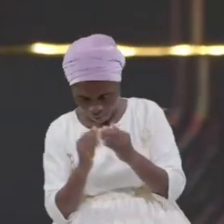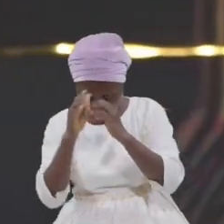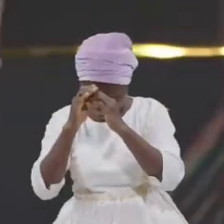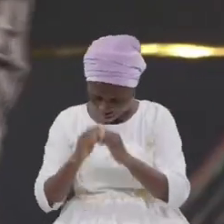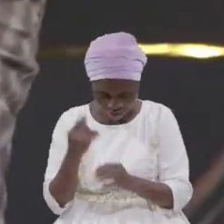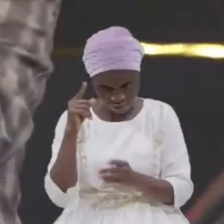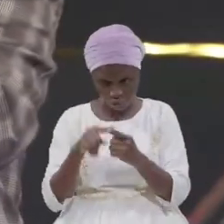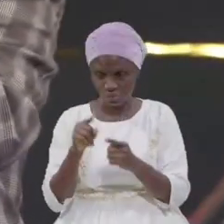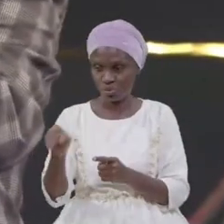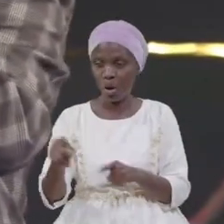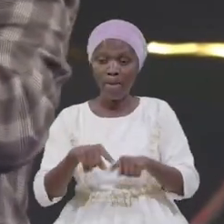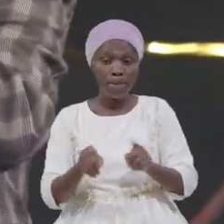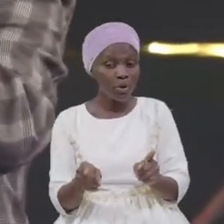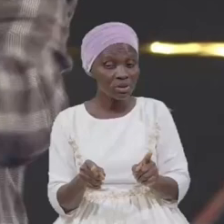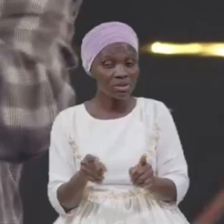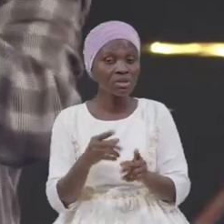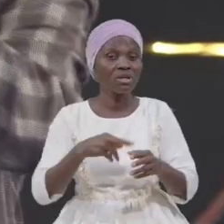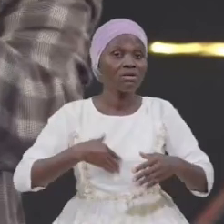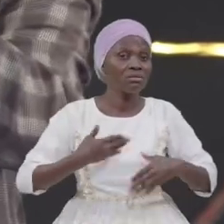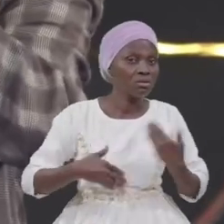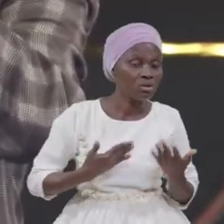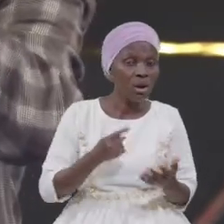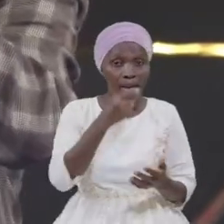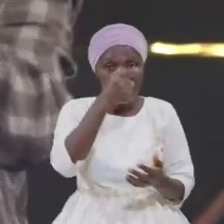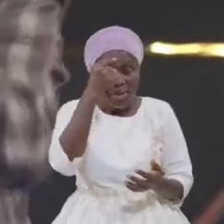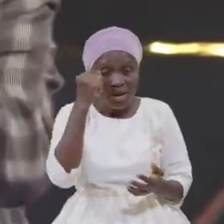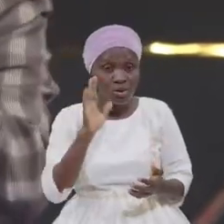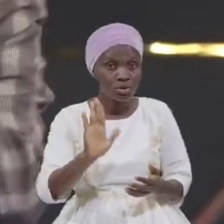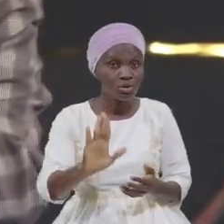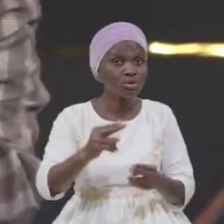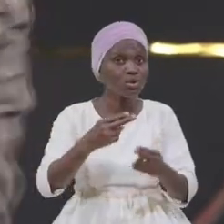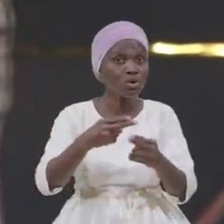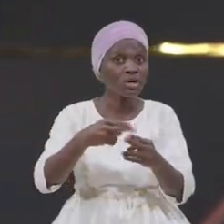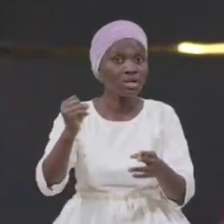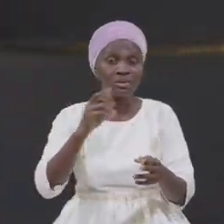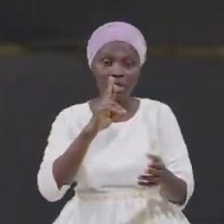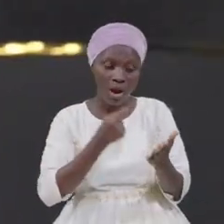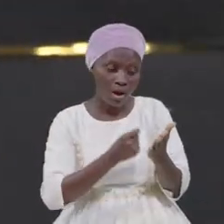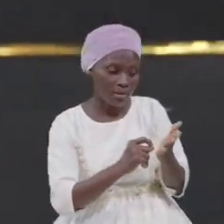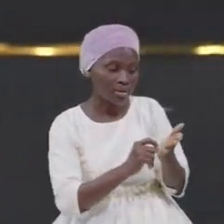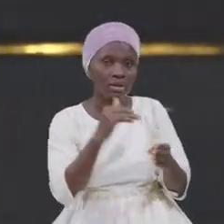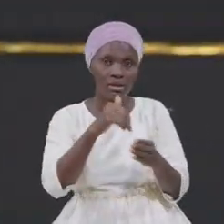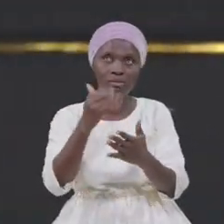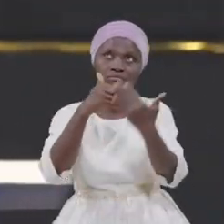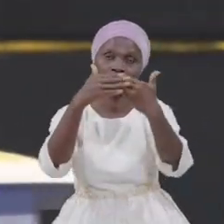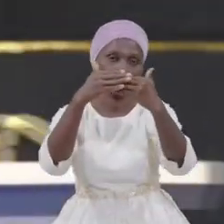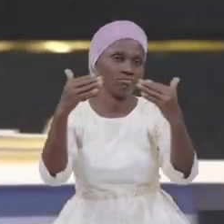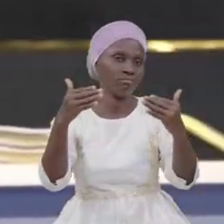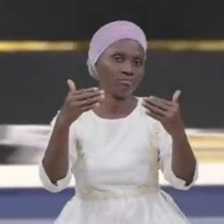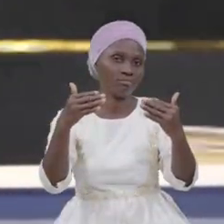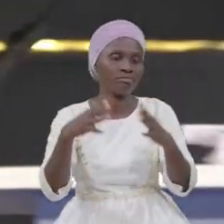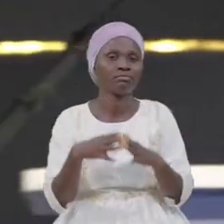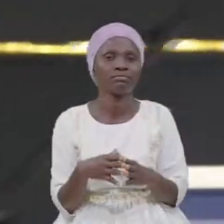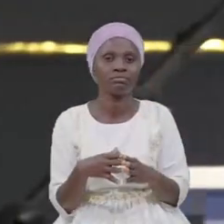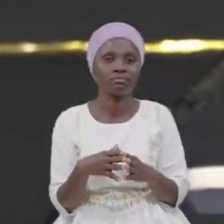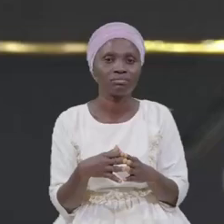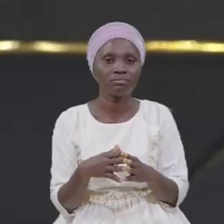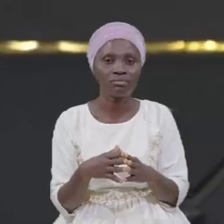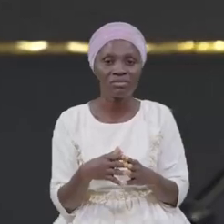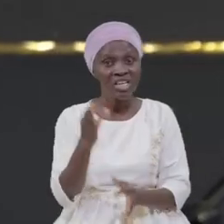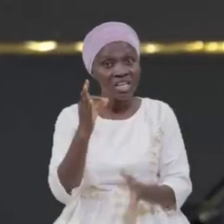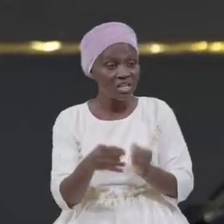réjouissez-vous de ce que vos noms sont écrits au ciel. S'ils n'étaient pas sauvés, leurs